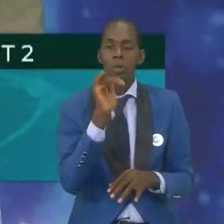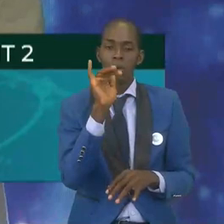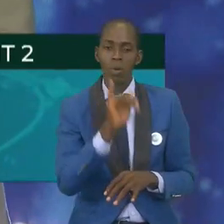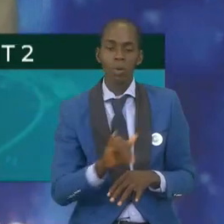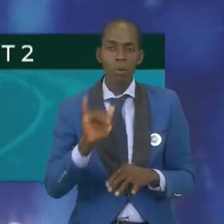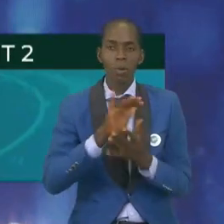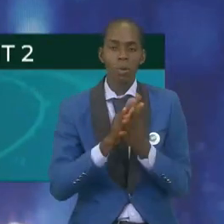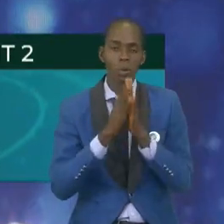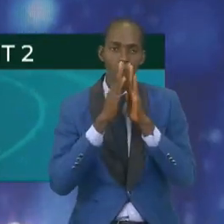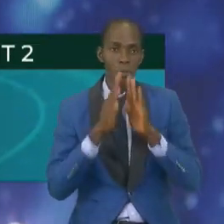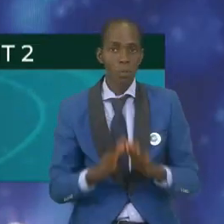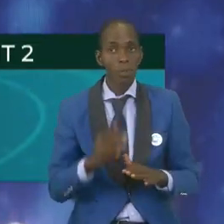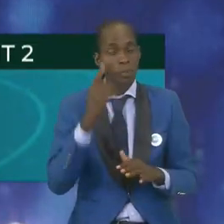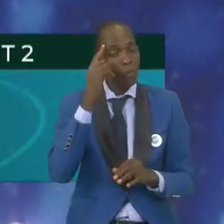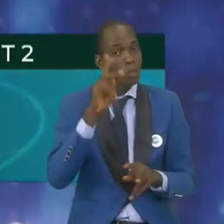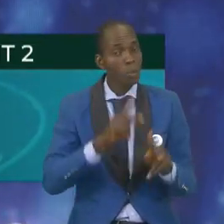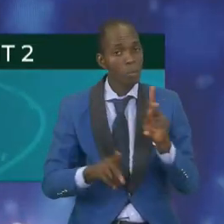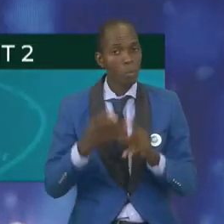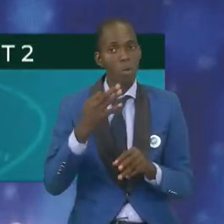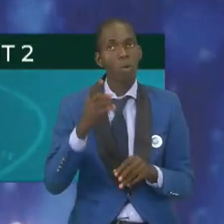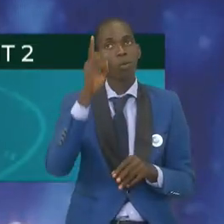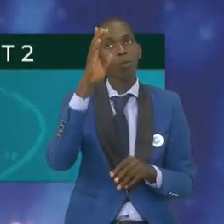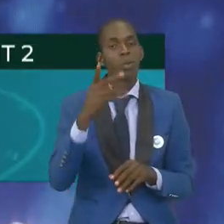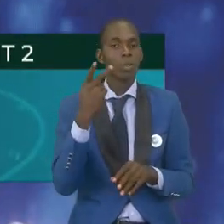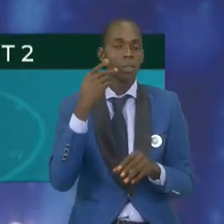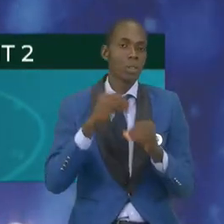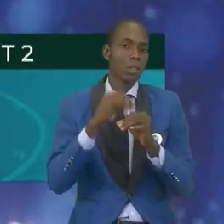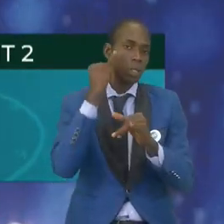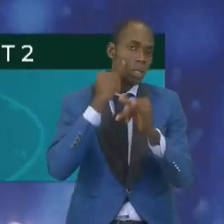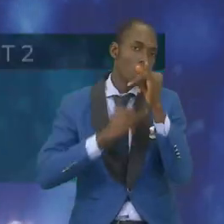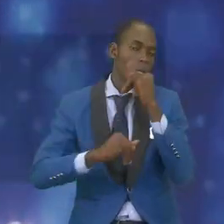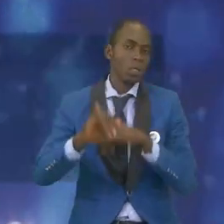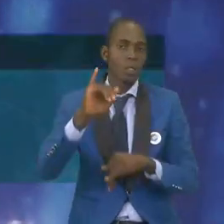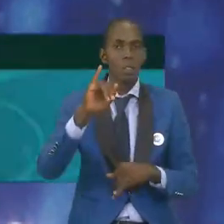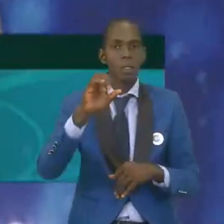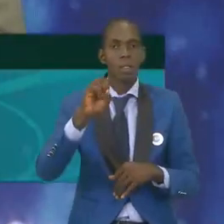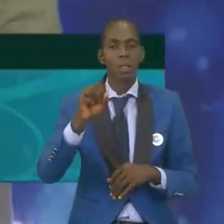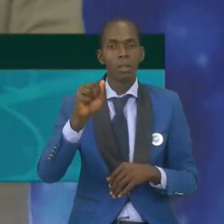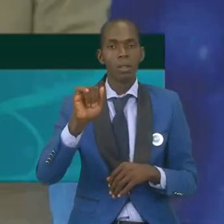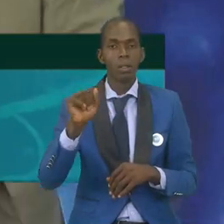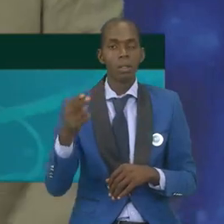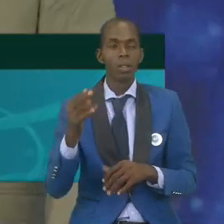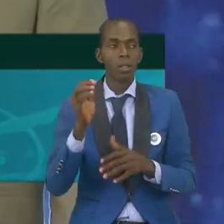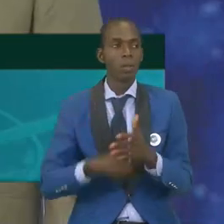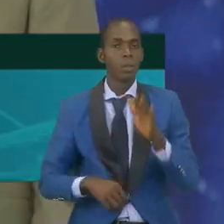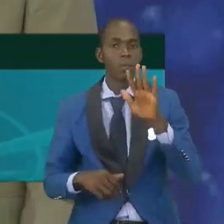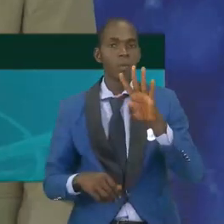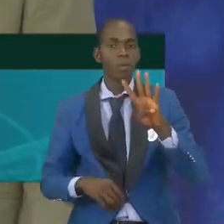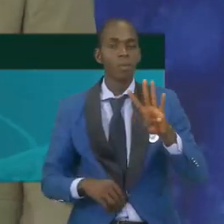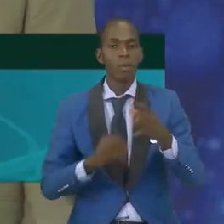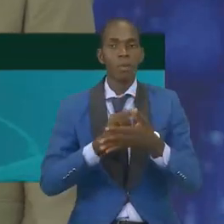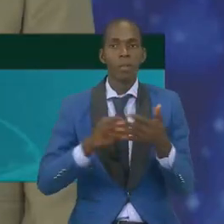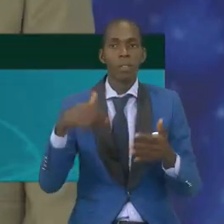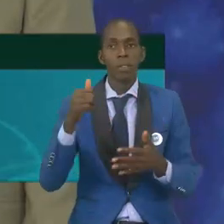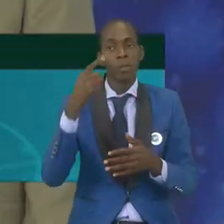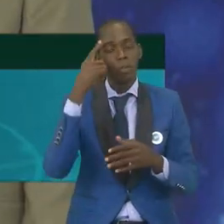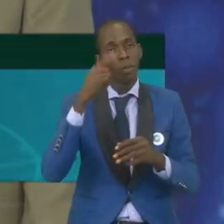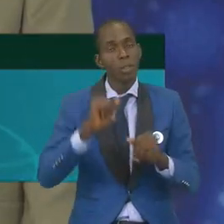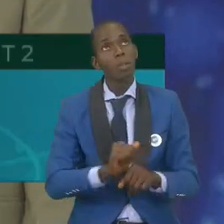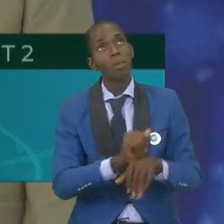paix singulière. La paix singulière pour le peuple de Dieu. Ésaïe au chapitre